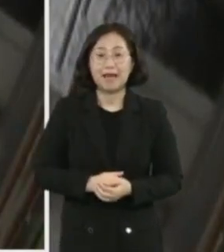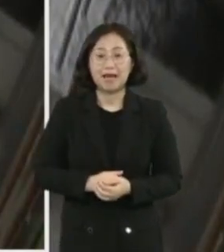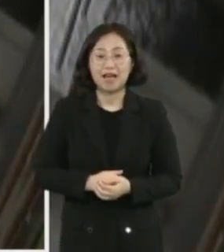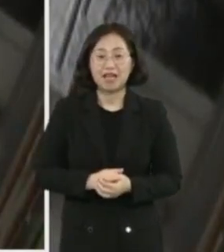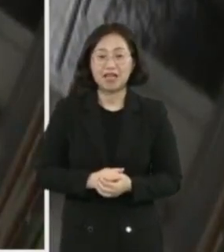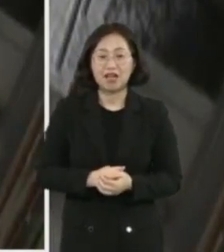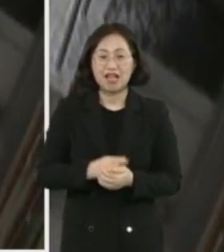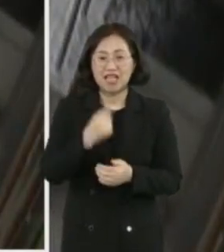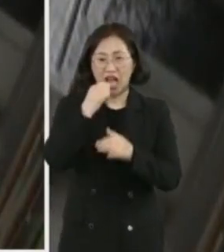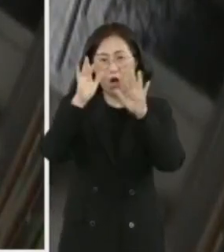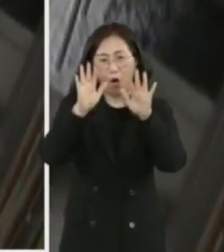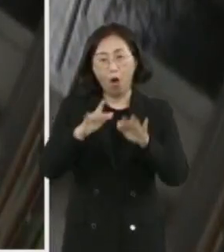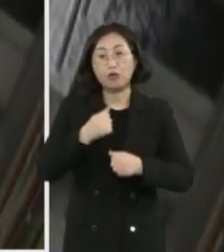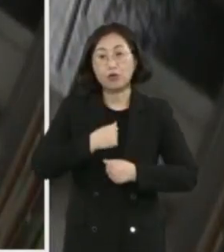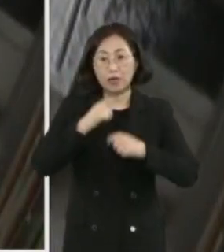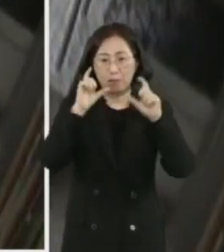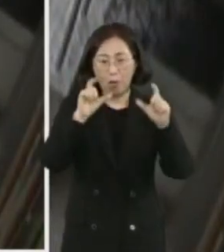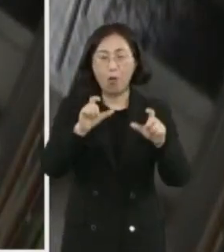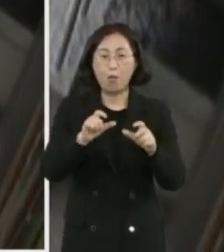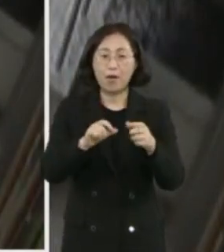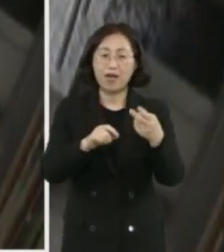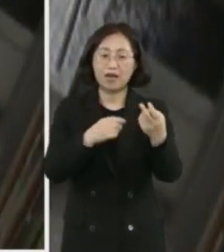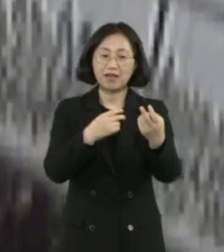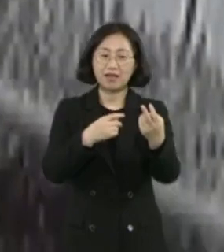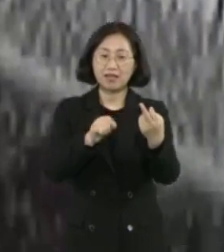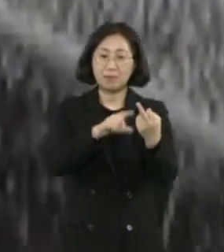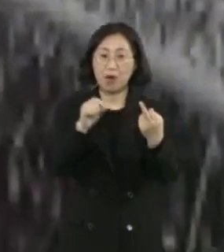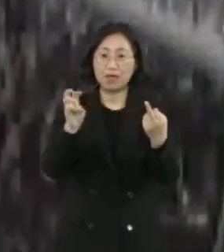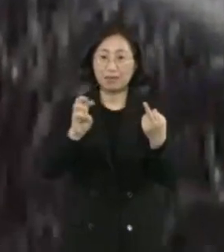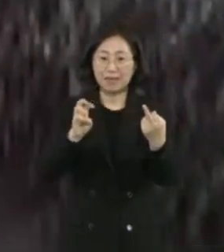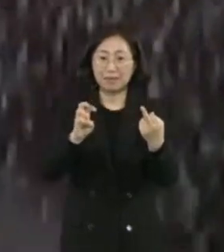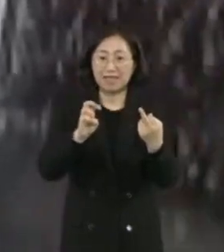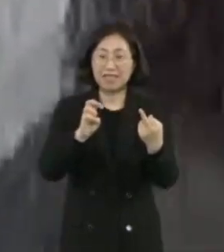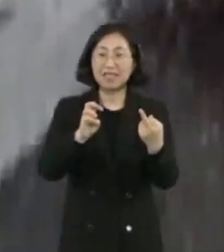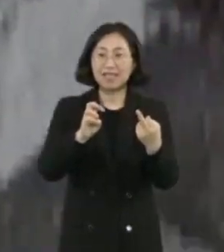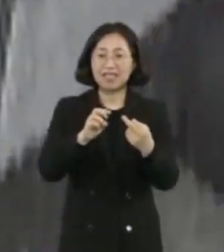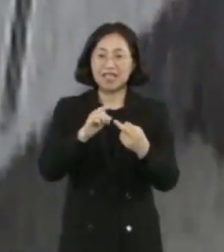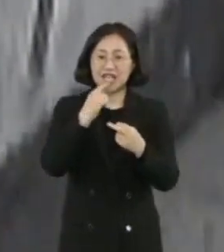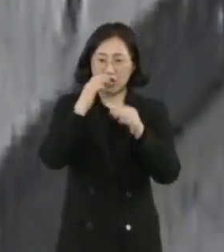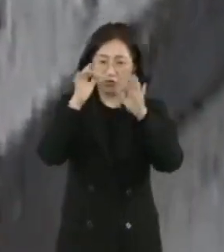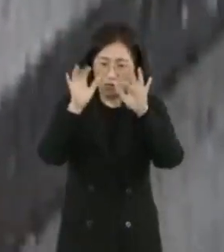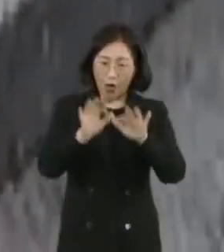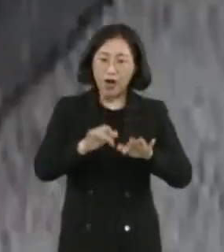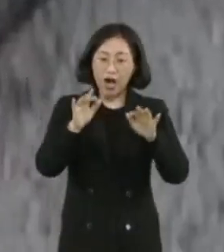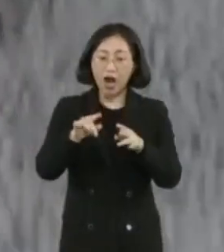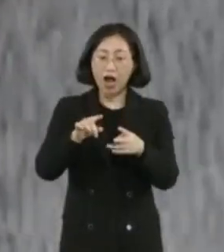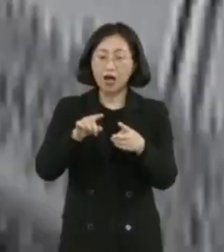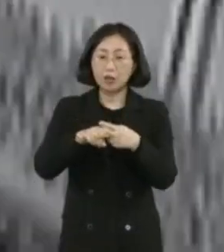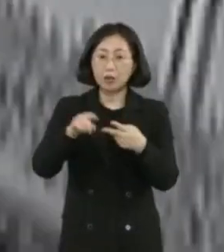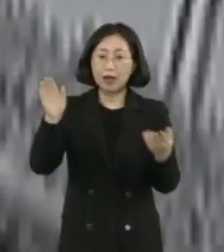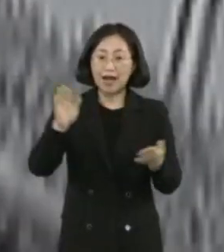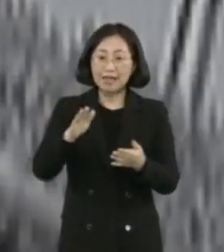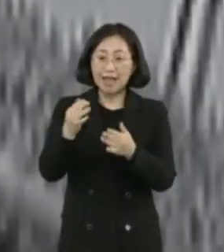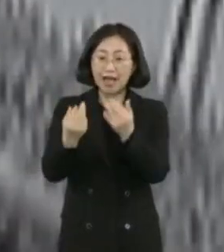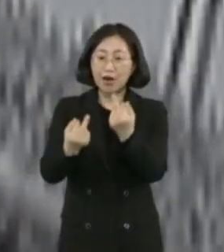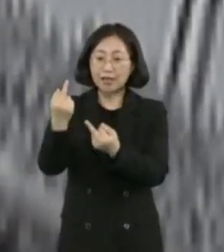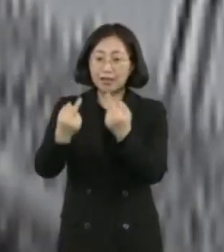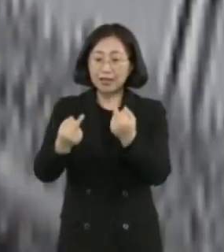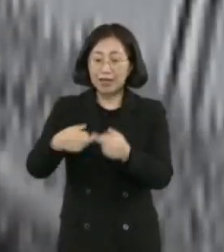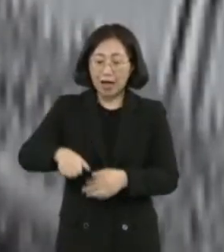대설주의보까지 발효돼 눈이 펑펑 내리던 지난달 30일, 초등학생으로 보이는 형제가 종이 가방을 들고 어디론가